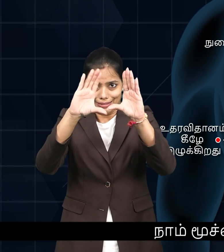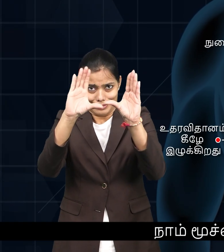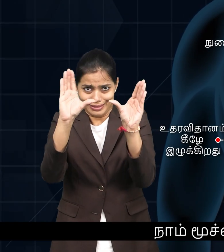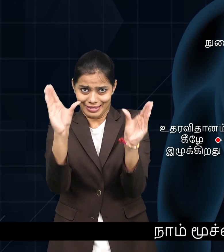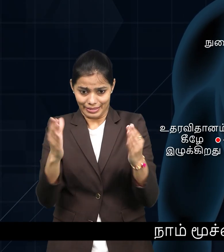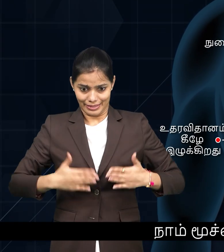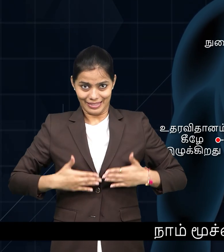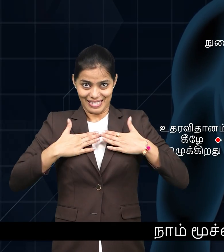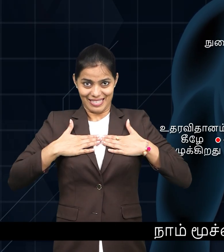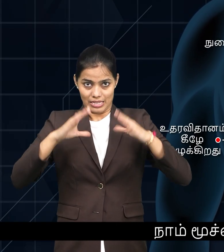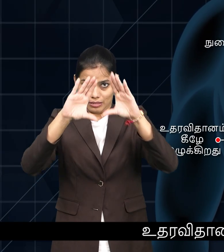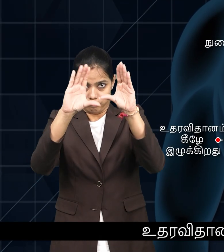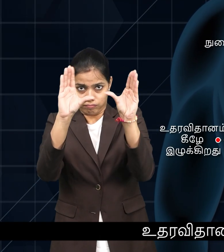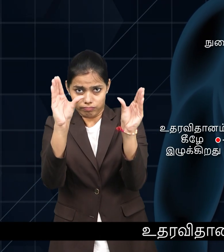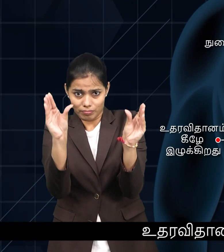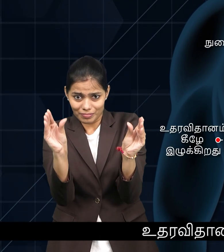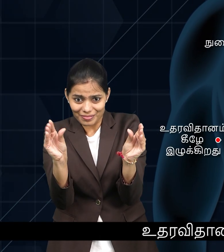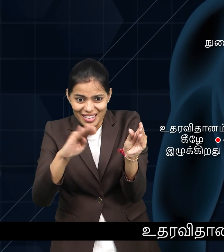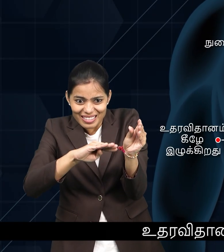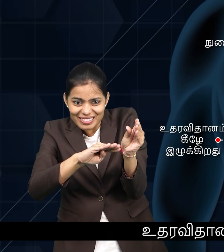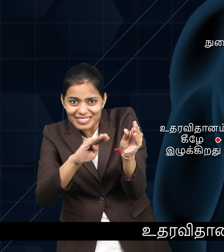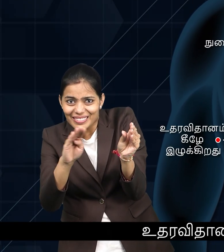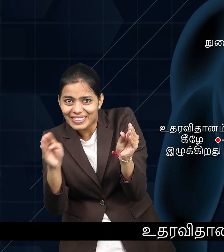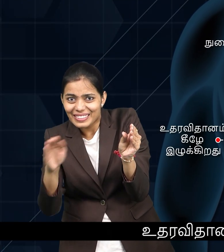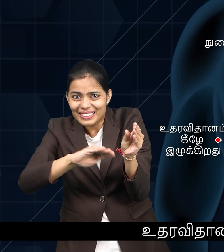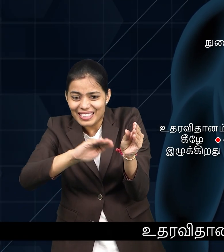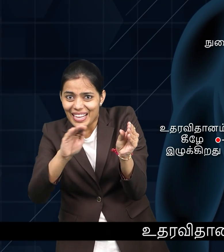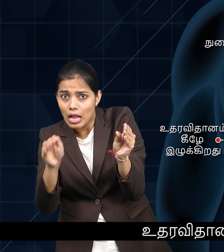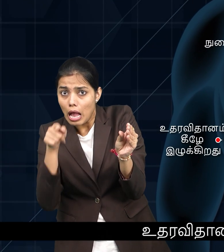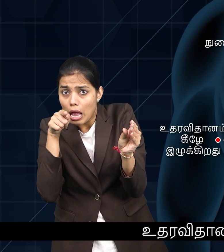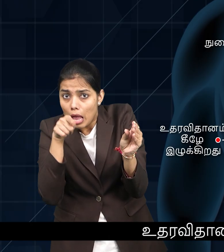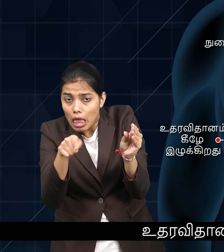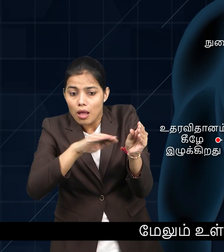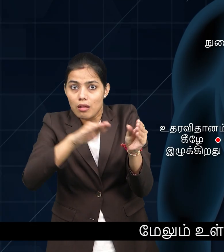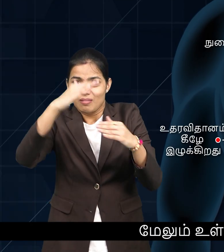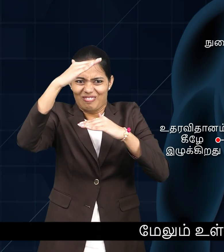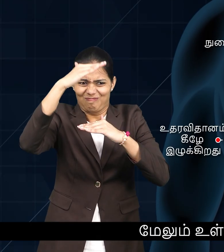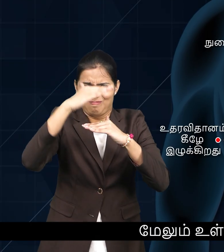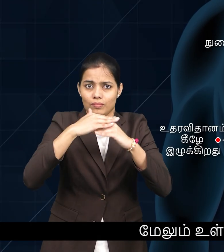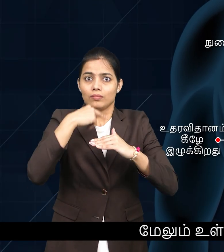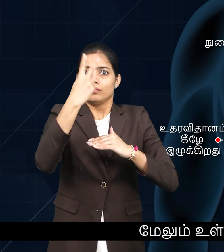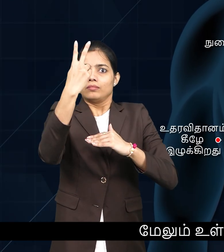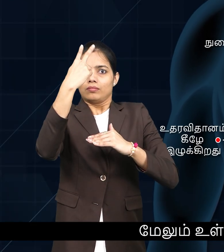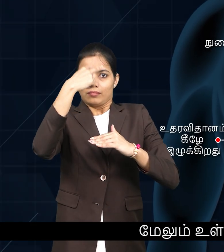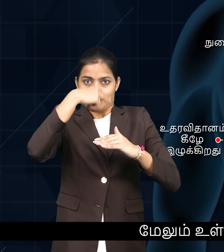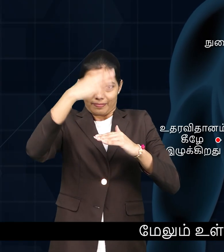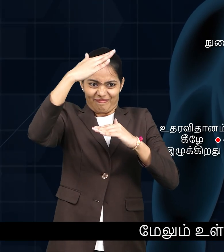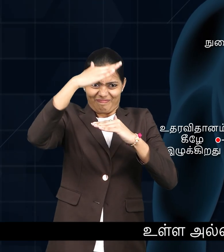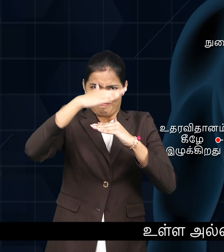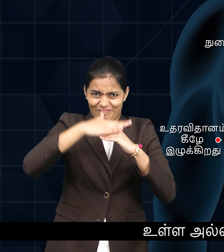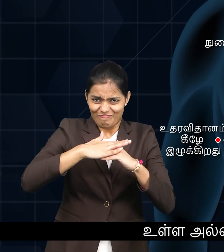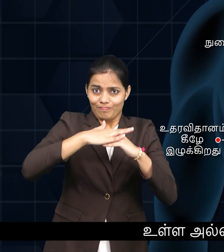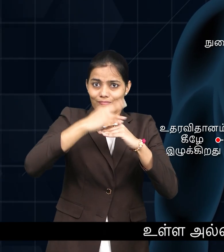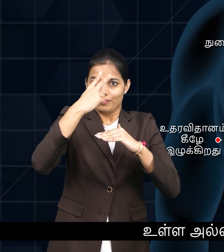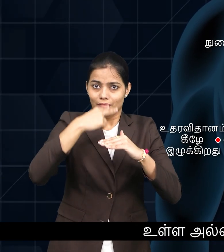நாம் மூச்சை உள்ளிழுக்கும் போது உதரவிதானம் கீழ் நோக்கி நகர்கிறது. மேலும் உள்வரும் காற்று நுரையீரலில்